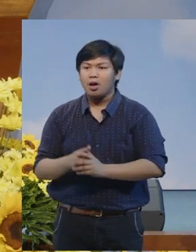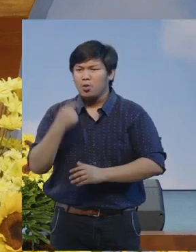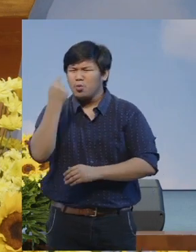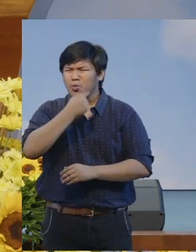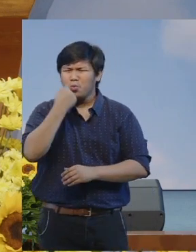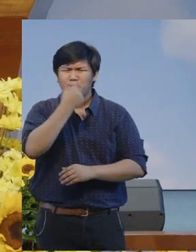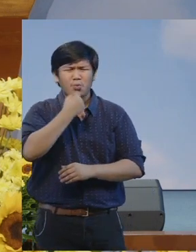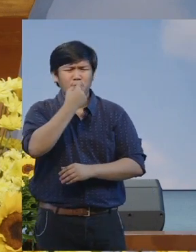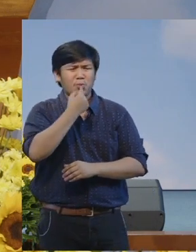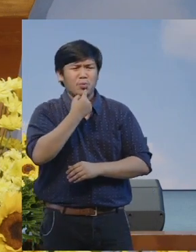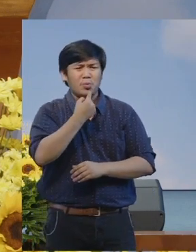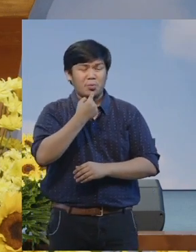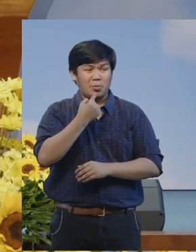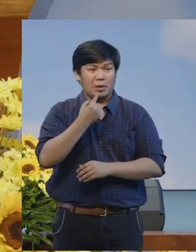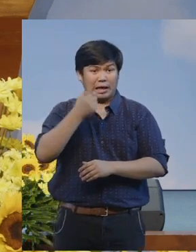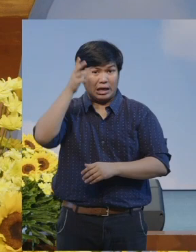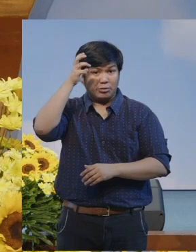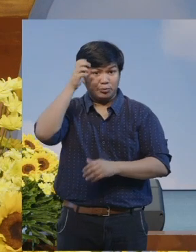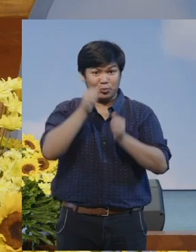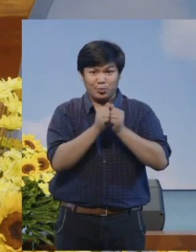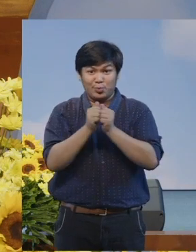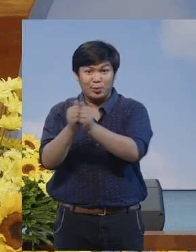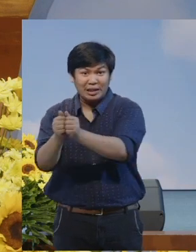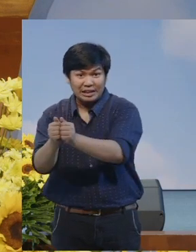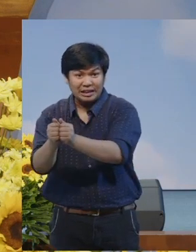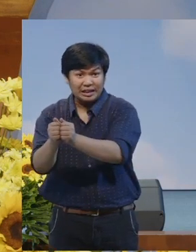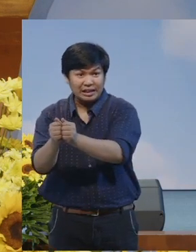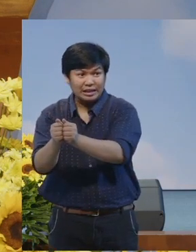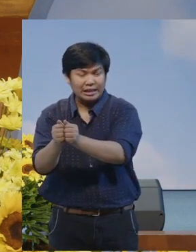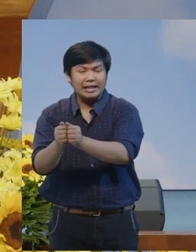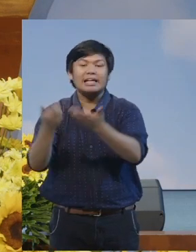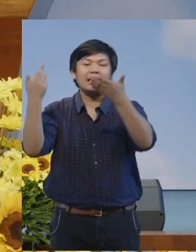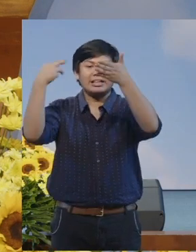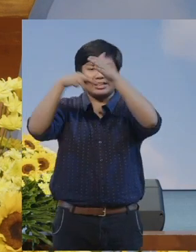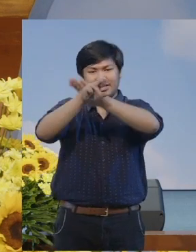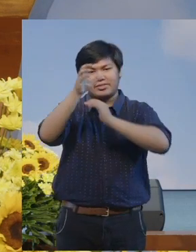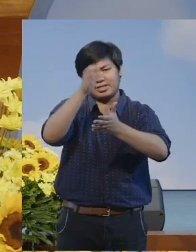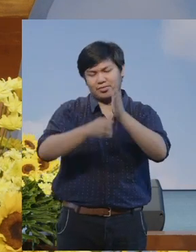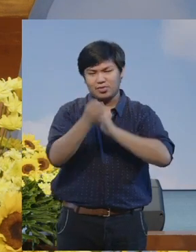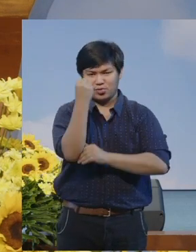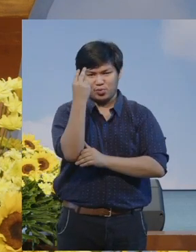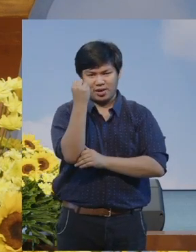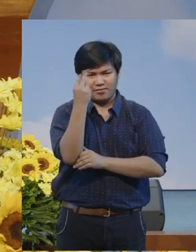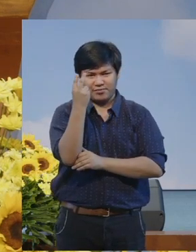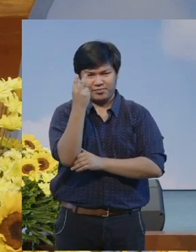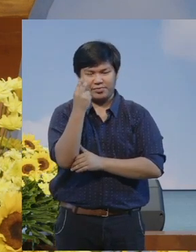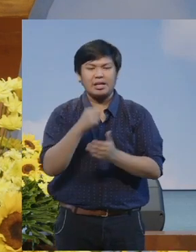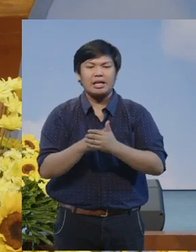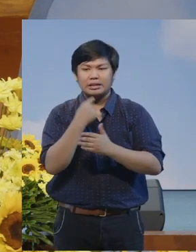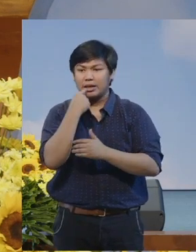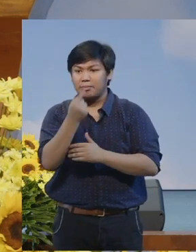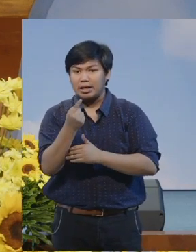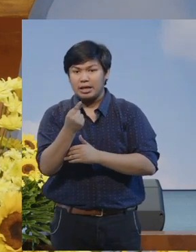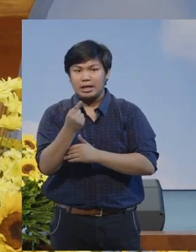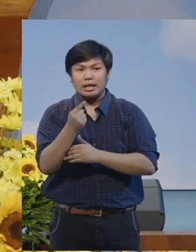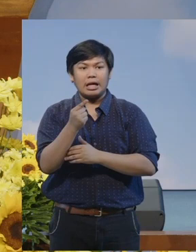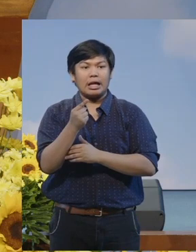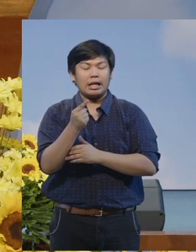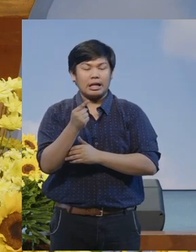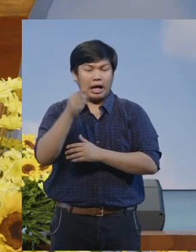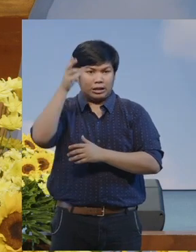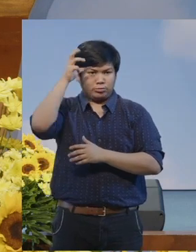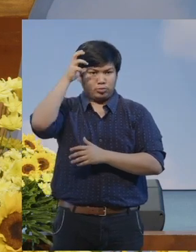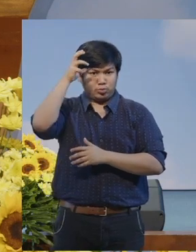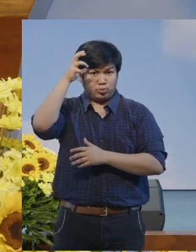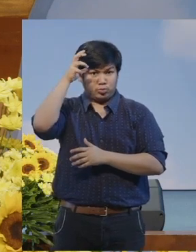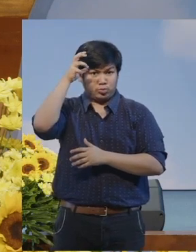kanyang sinama? Sabi sa Revelations chapter 12, Revelation 12:4, his